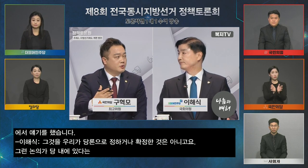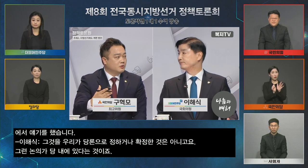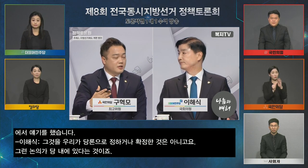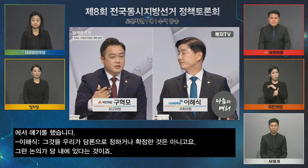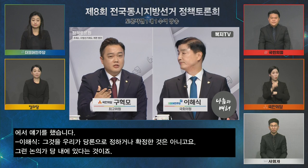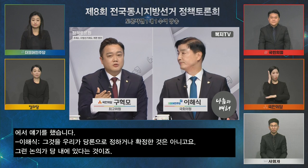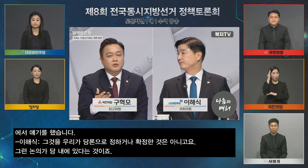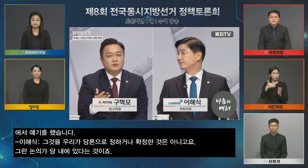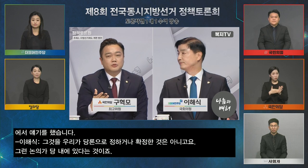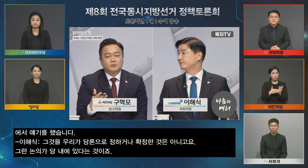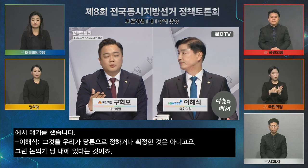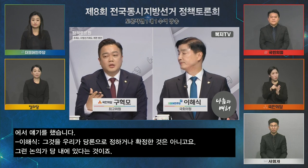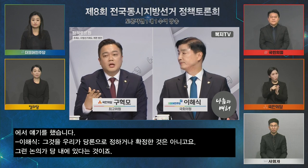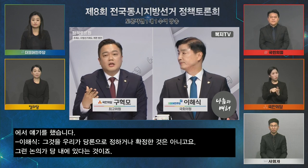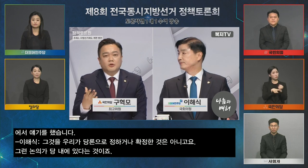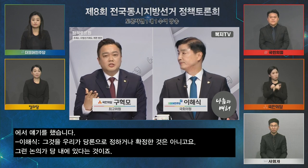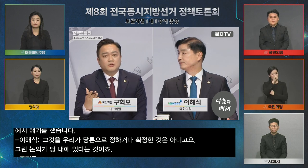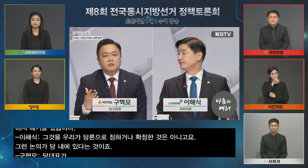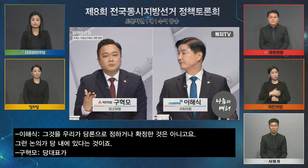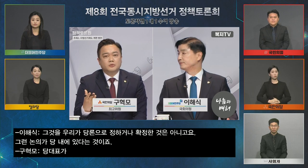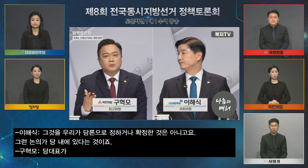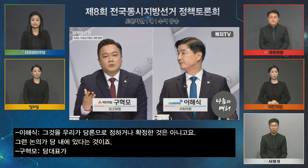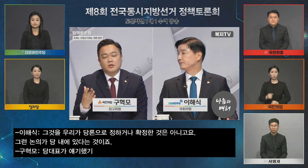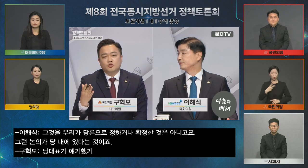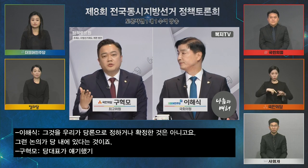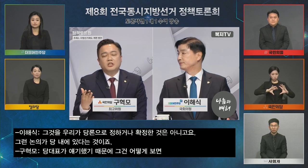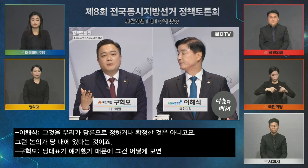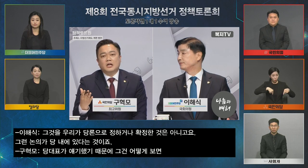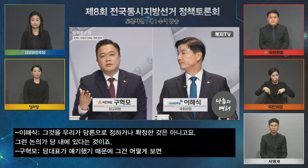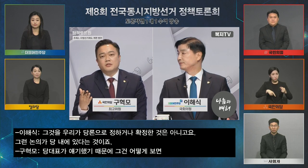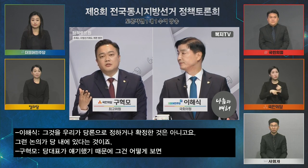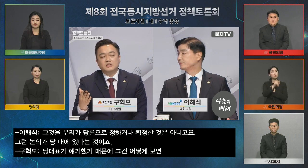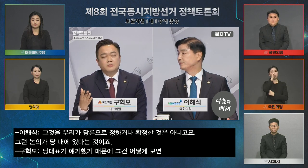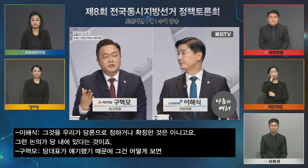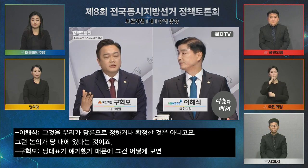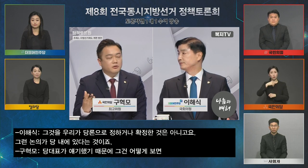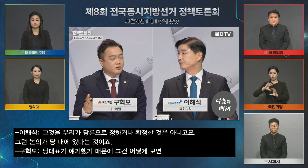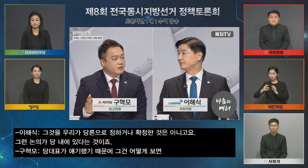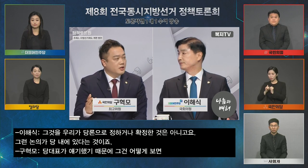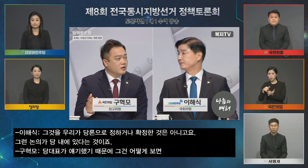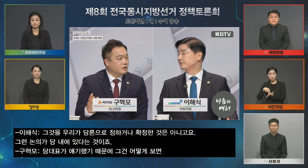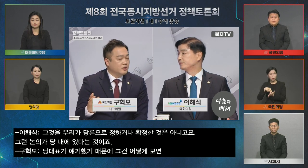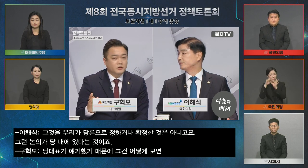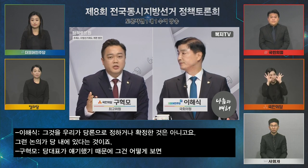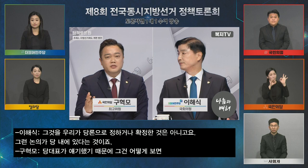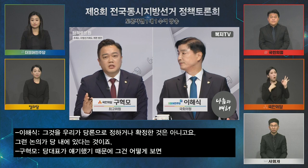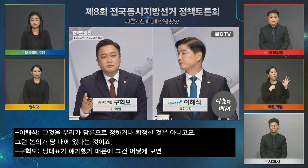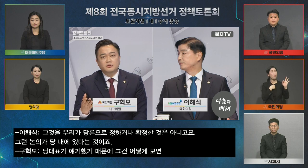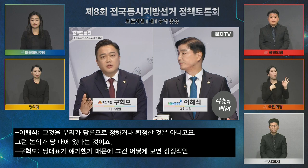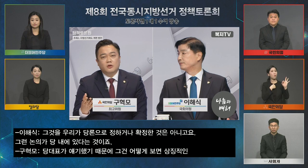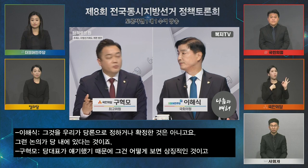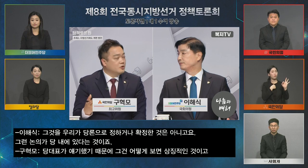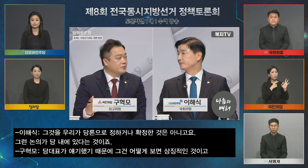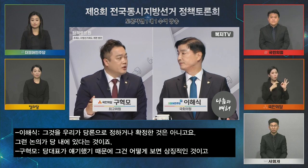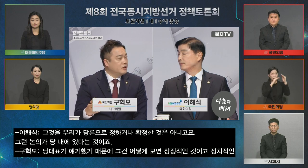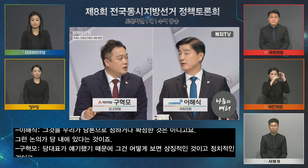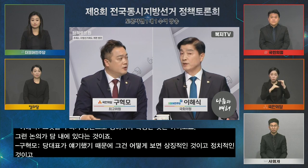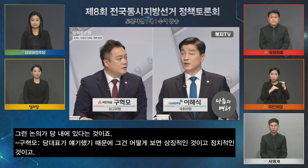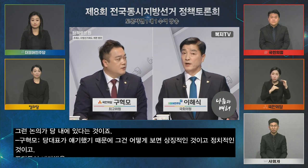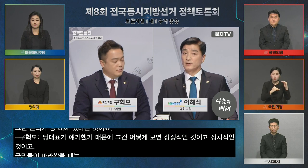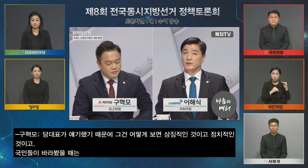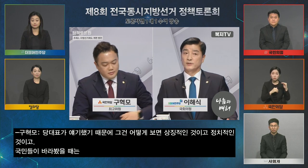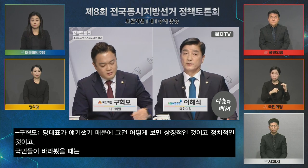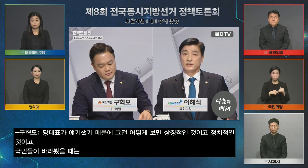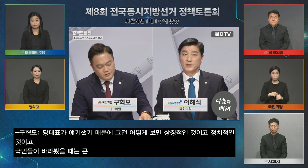어떻게 보면 상징적인 것이고 정치적인 의미고 국민들이 바라봤을 때는 큰 의미가 있다고 저는 생각하는데 그거에 대한 책임은 없는 겁니까?